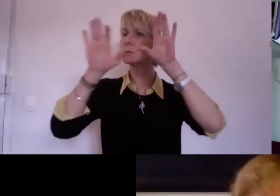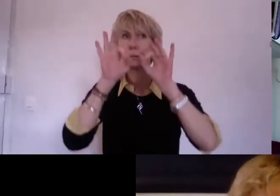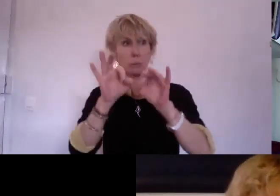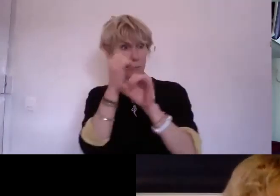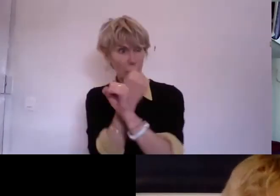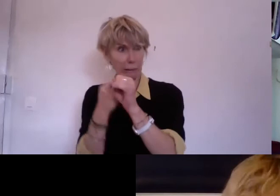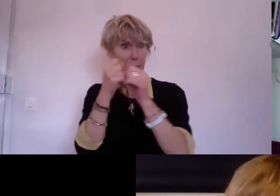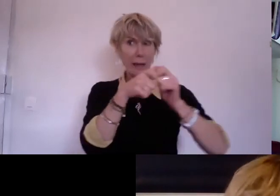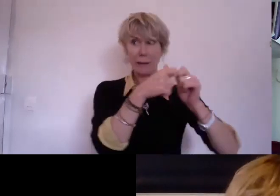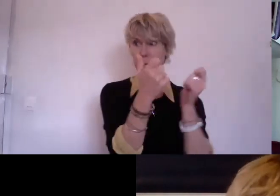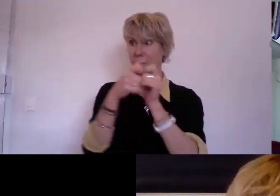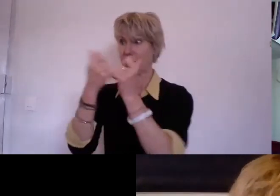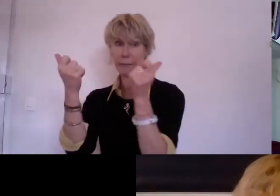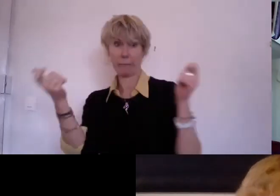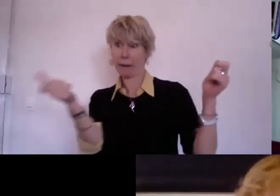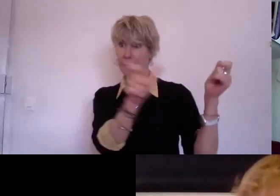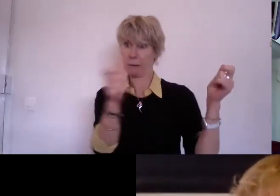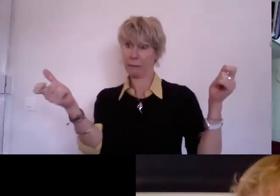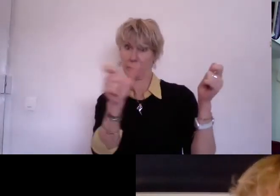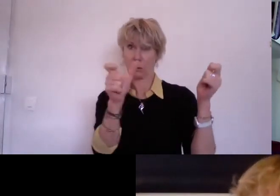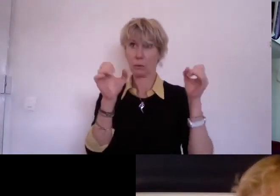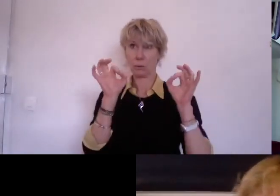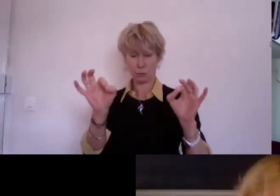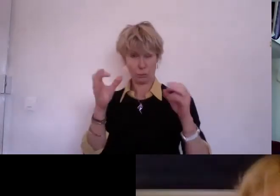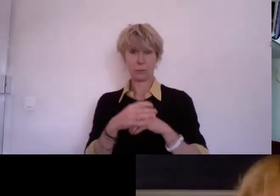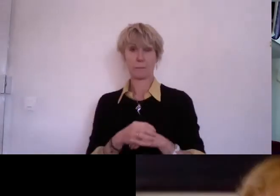inter-établissements avec les institutions culturelles. Donc ça, c'était